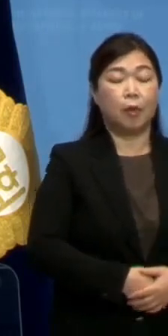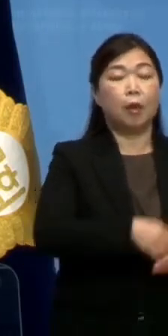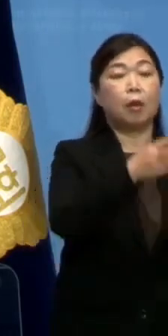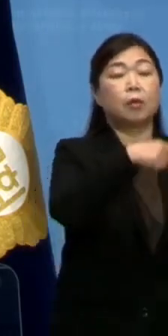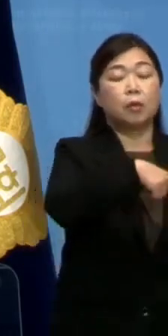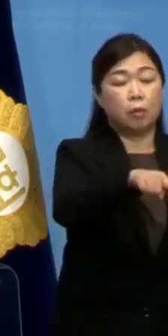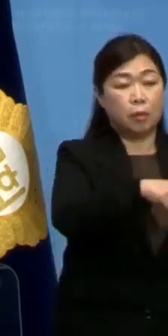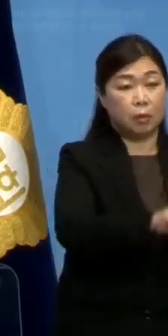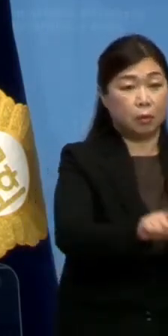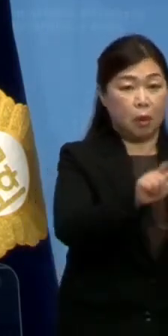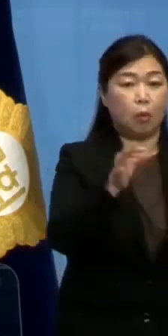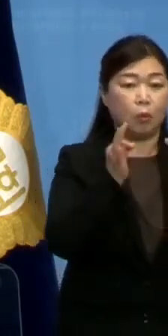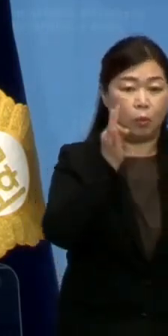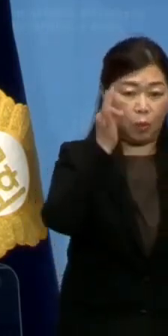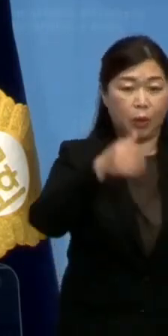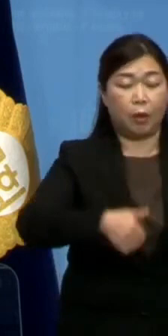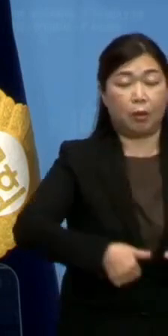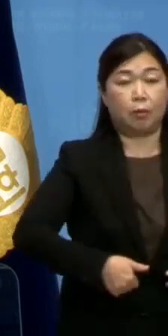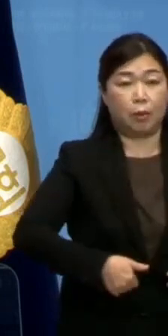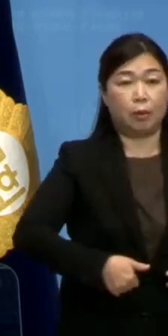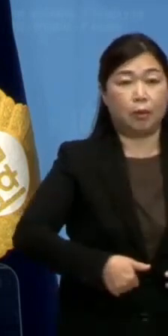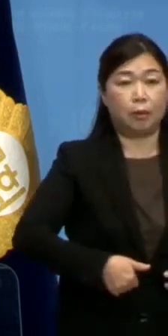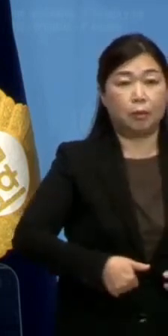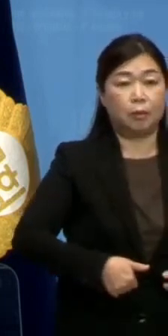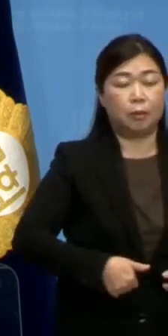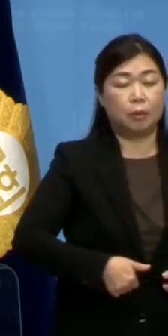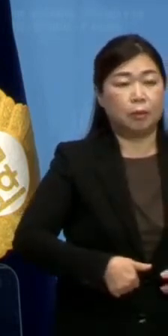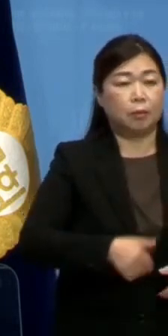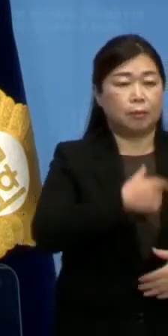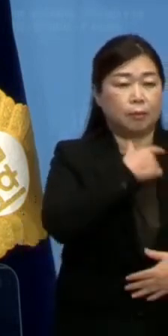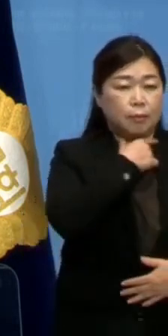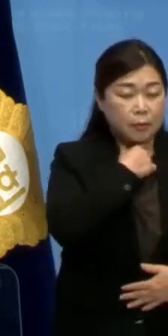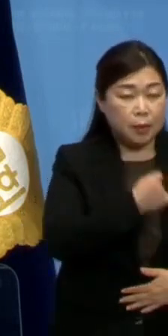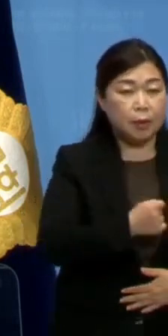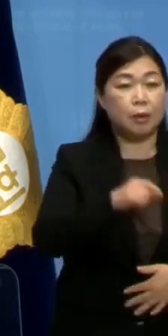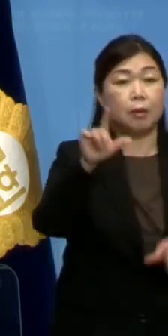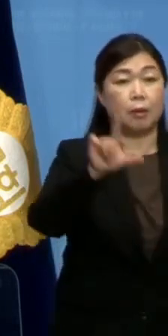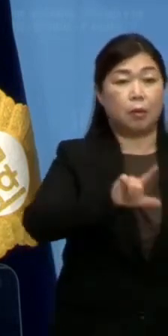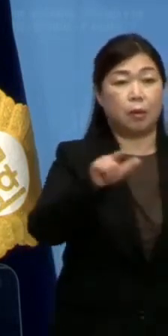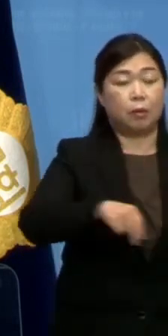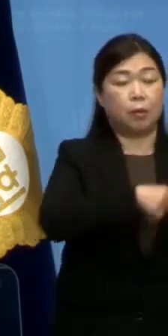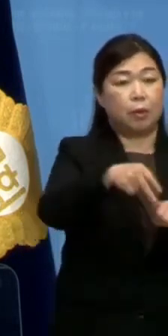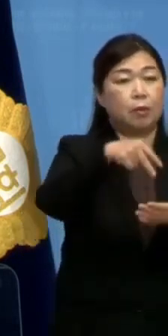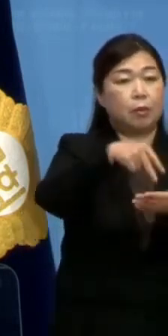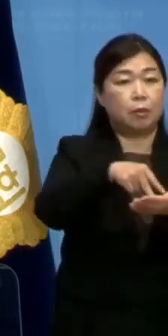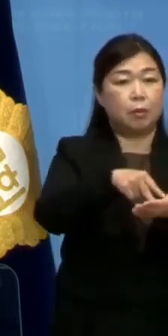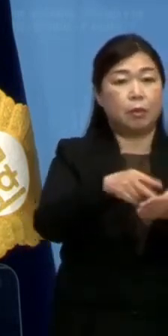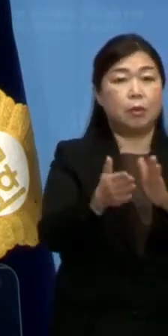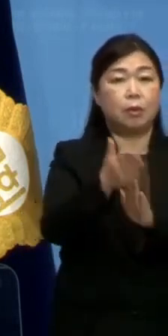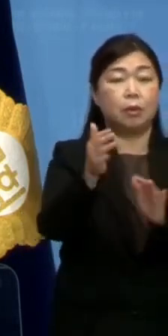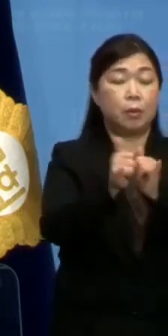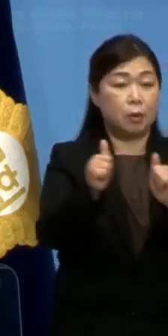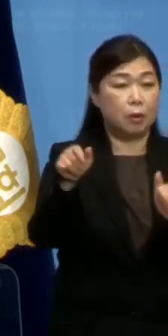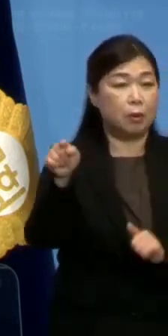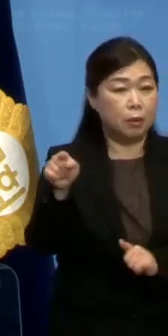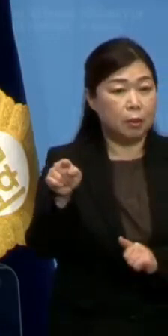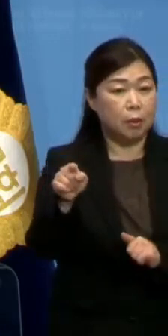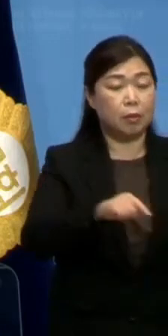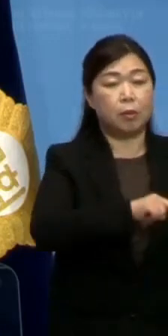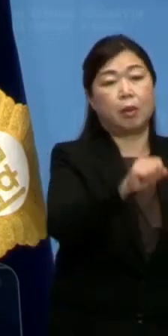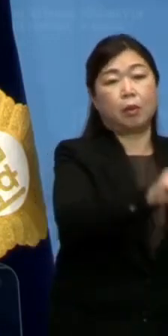정치가 더 노력해야 합니다. 절박한 처지에 놓인 시민들을 향한 정치의 행동이